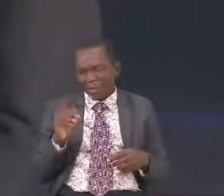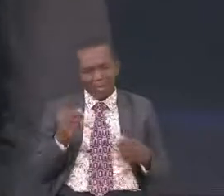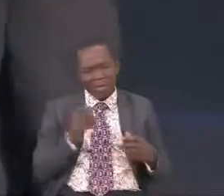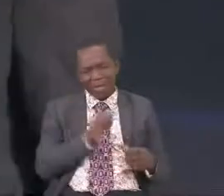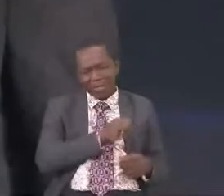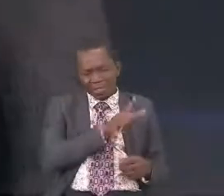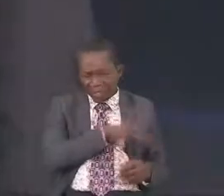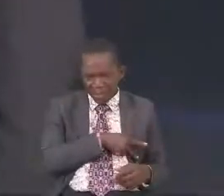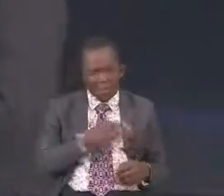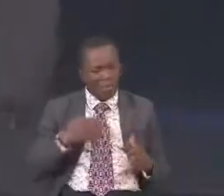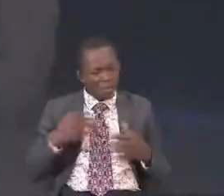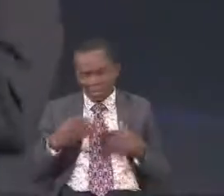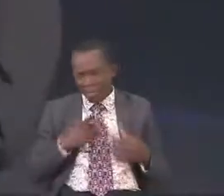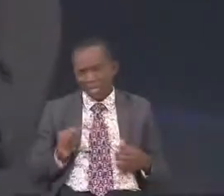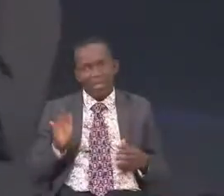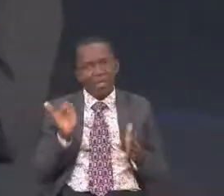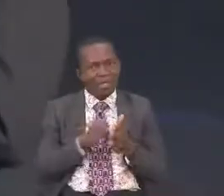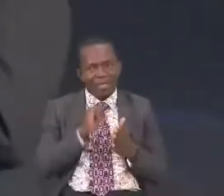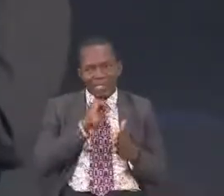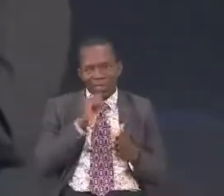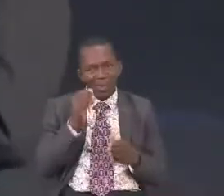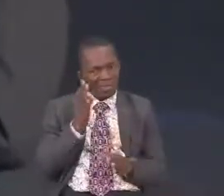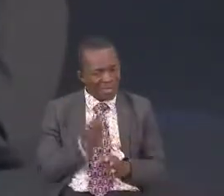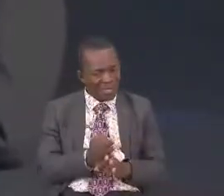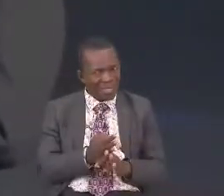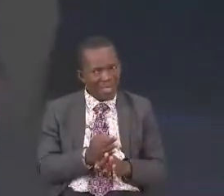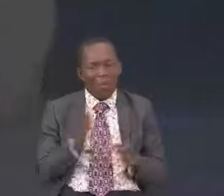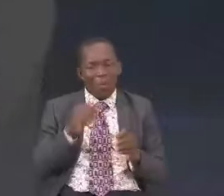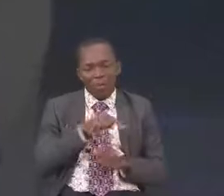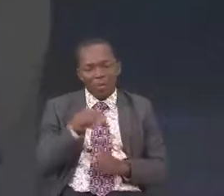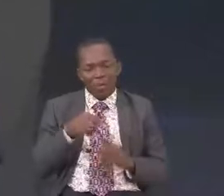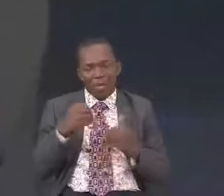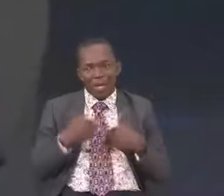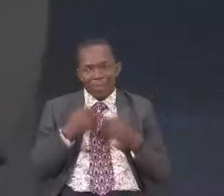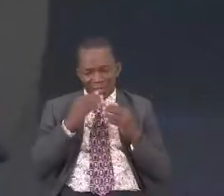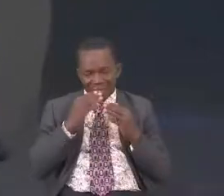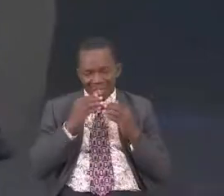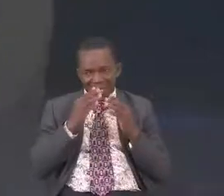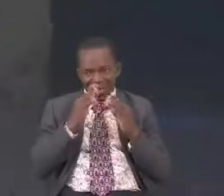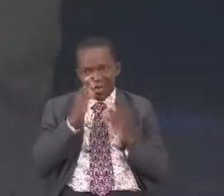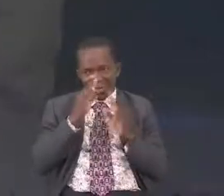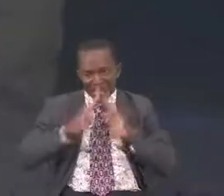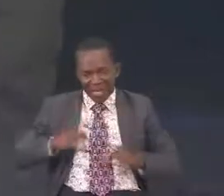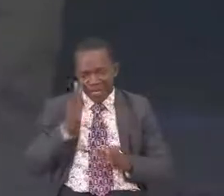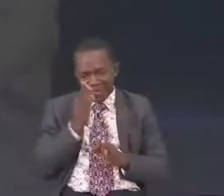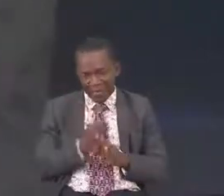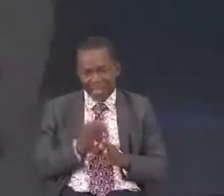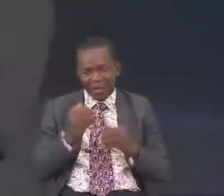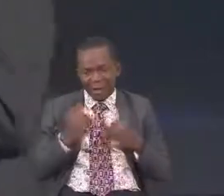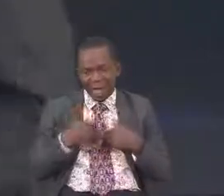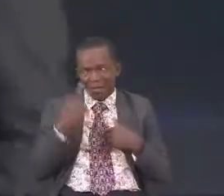la foi, mais quand tu as la foi silencieuse, quand tu as la foi sans la vue, quand tu as la foi qui